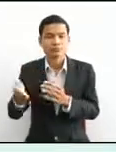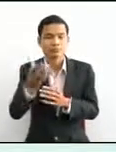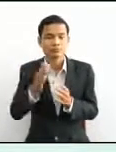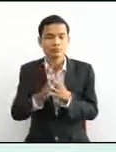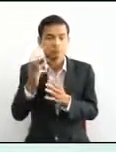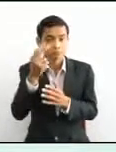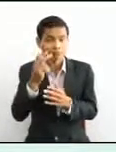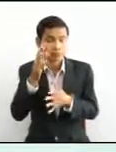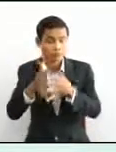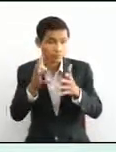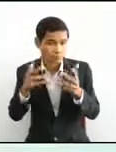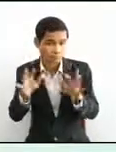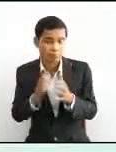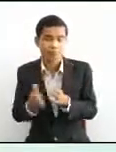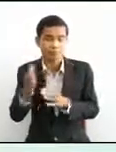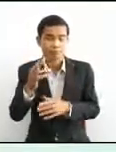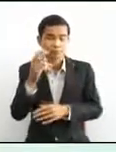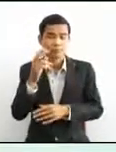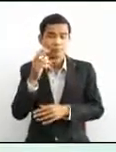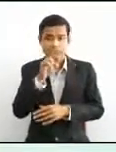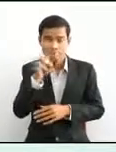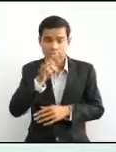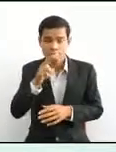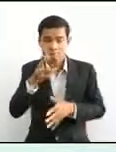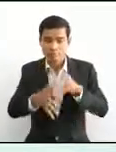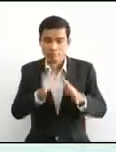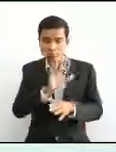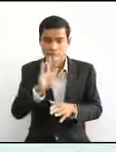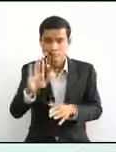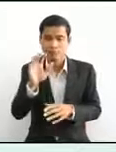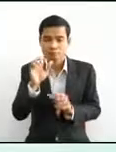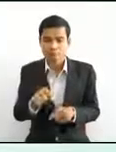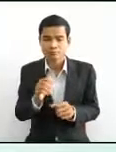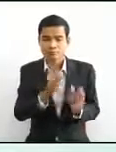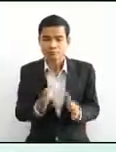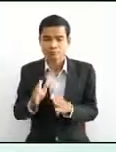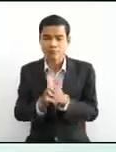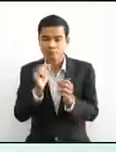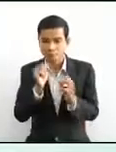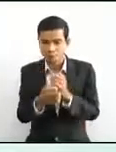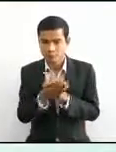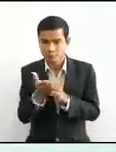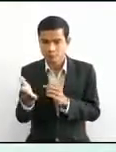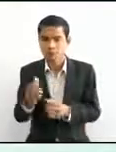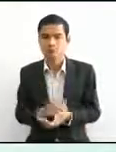là con tặng ạc nế con ăn này khôn ai ná. Bạn đang thật con nào bạc cài khá là con trìm tặng ạc nế tỏ chấp